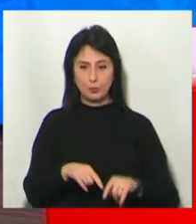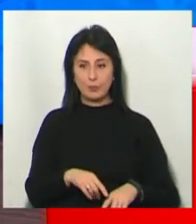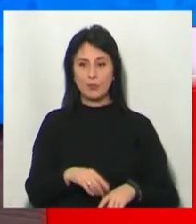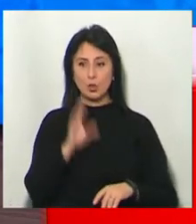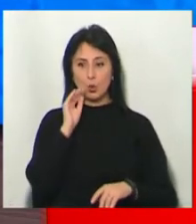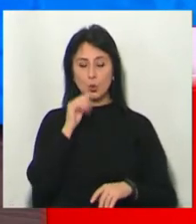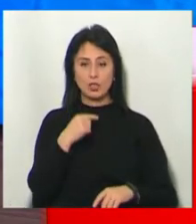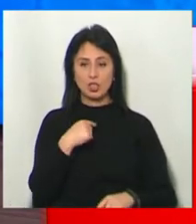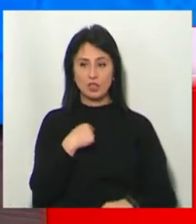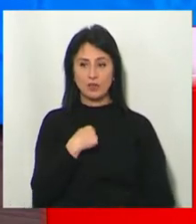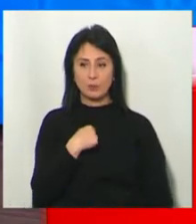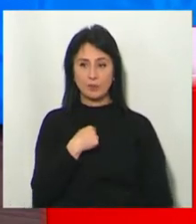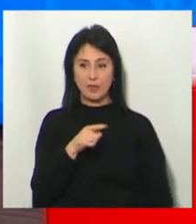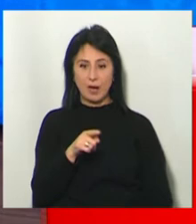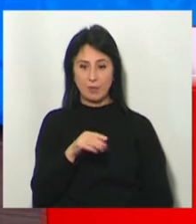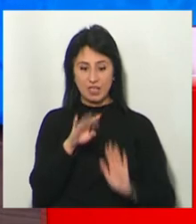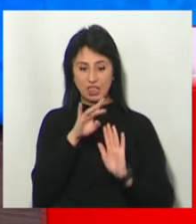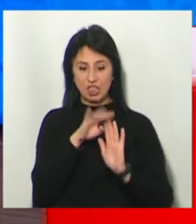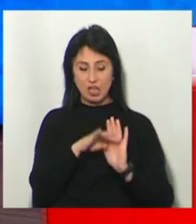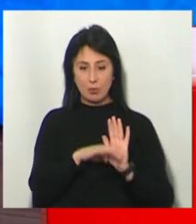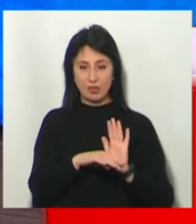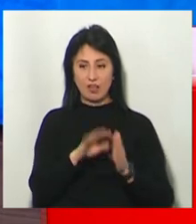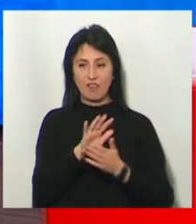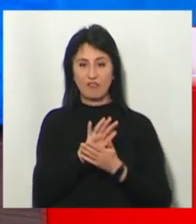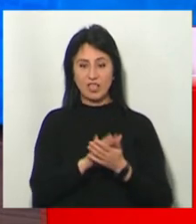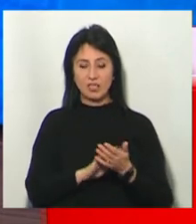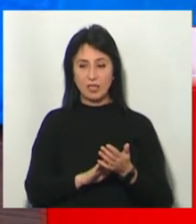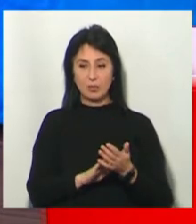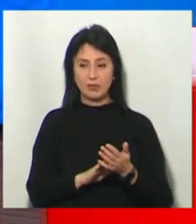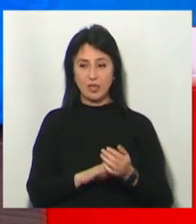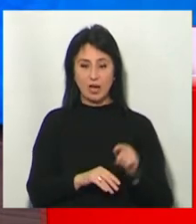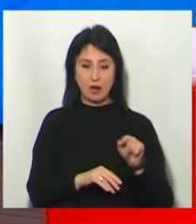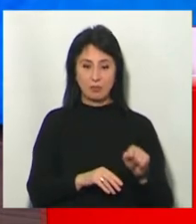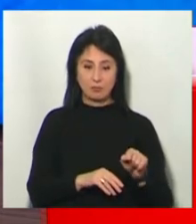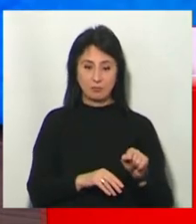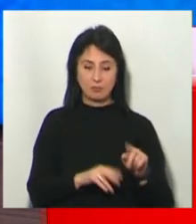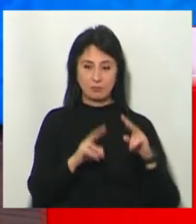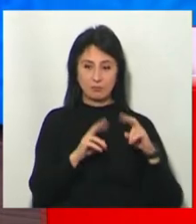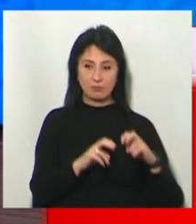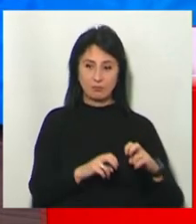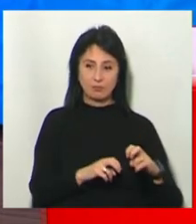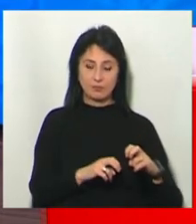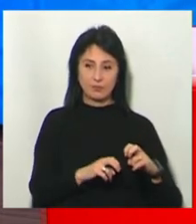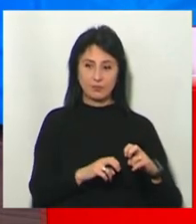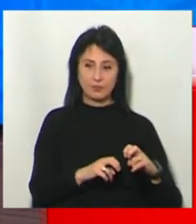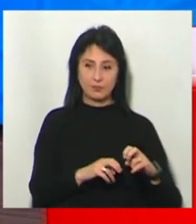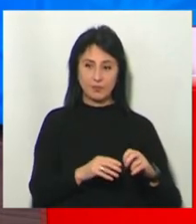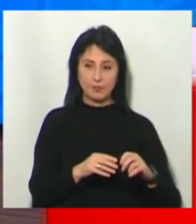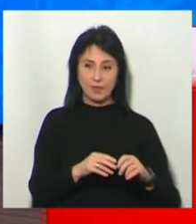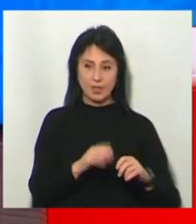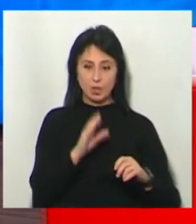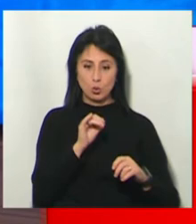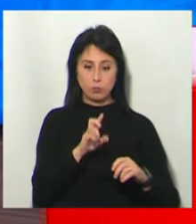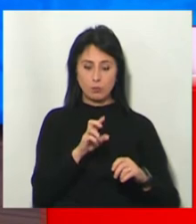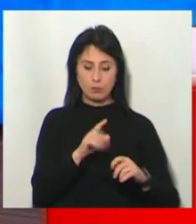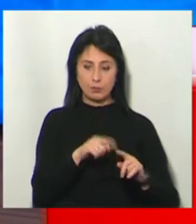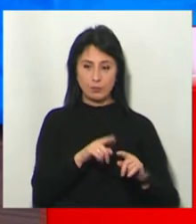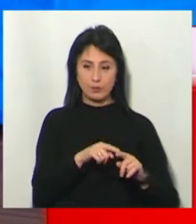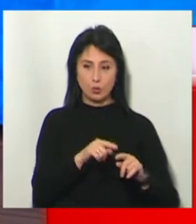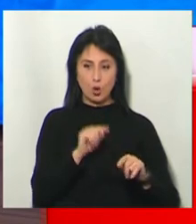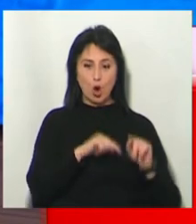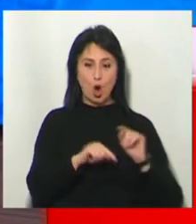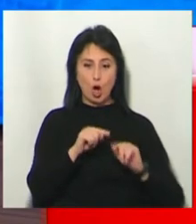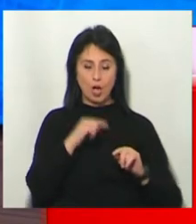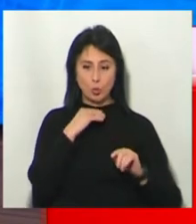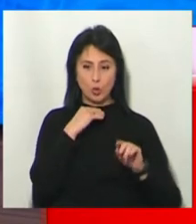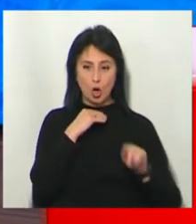ჩვენ როდესაც ამ ჩამონაცვალს ვაგრძელებდით, აქვე განიხილებოდა სუბპროდუქტები, ანუ